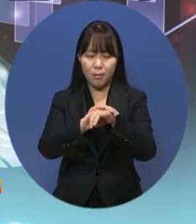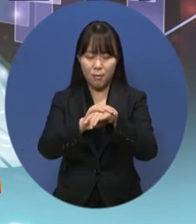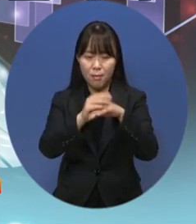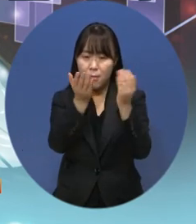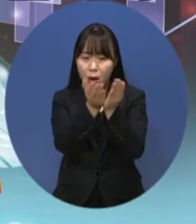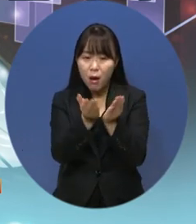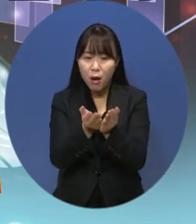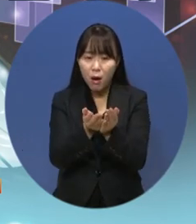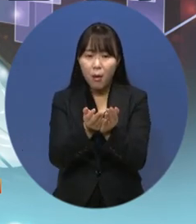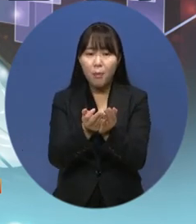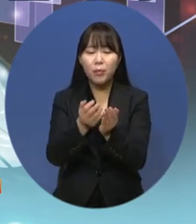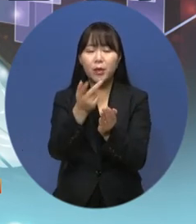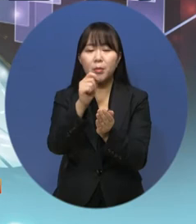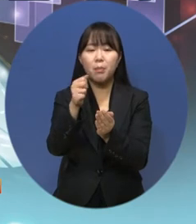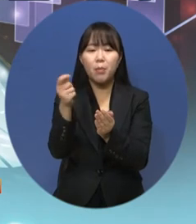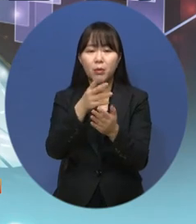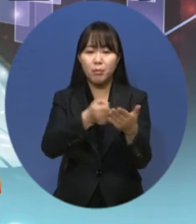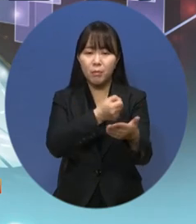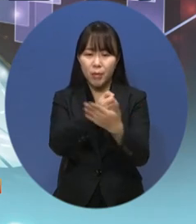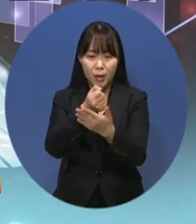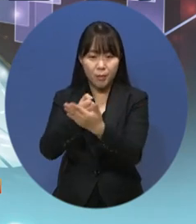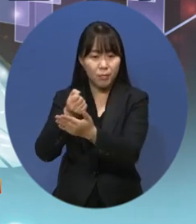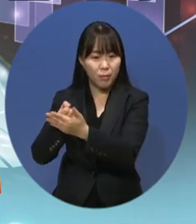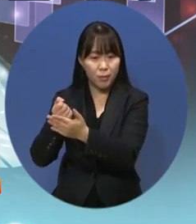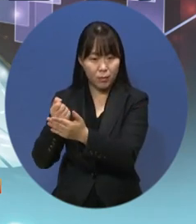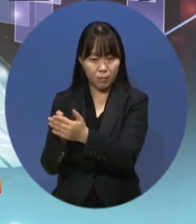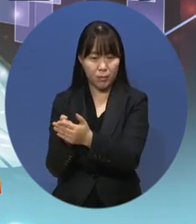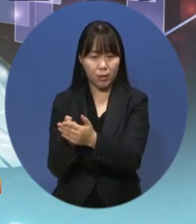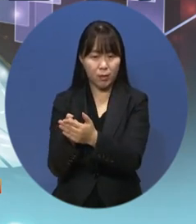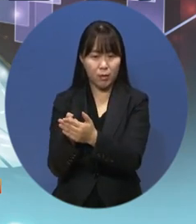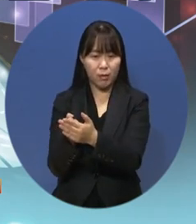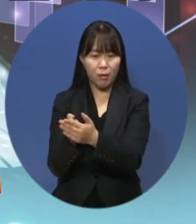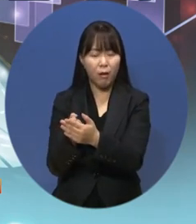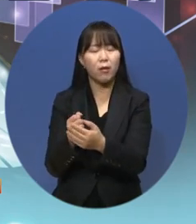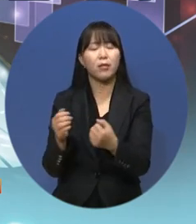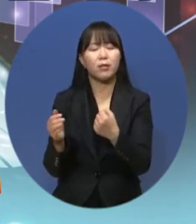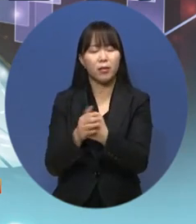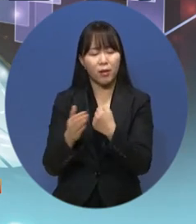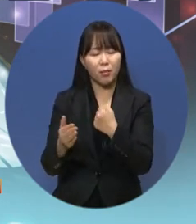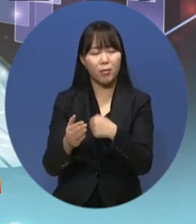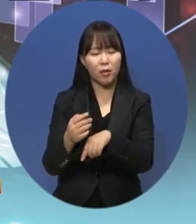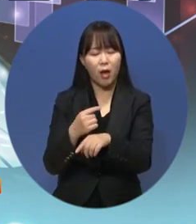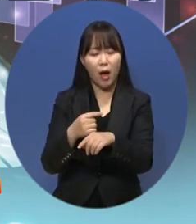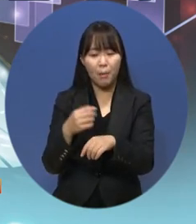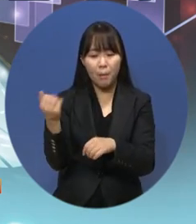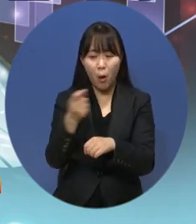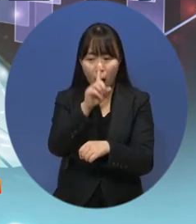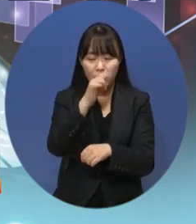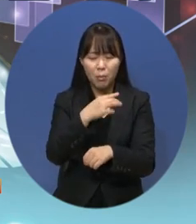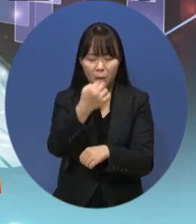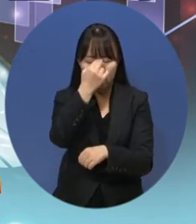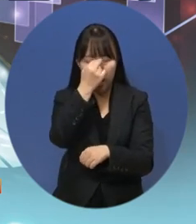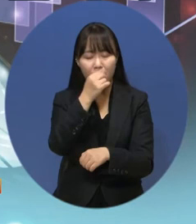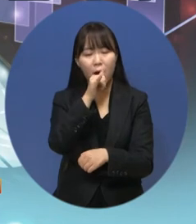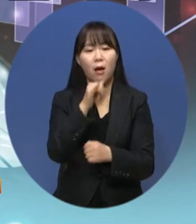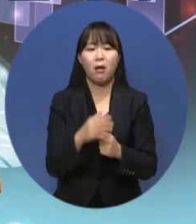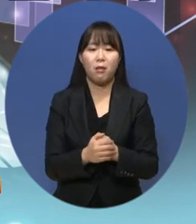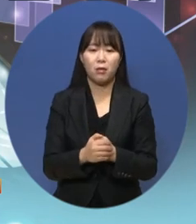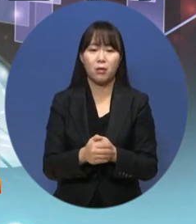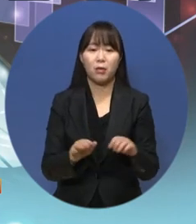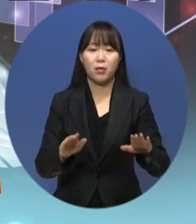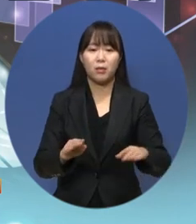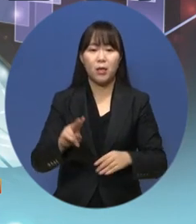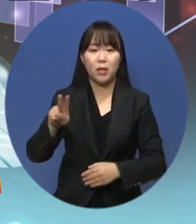채널 번호를 배정 하면서 고종 채널의 길이 막힌 것입니다 이제는